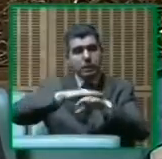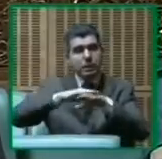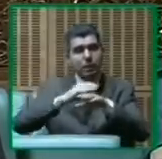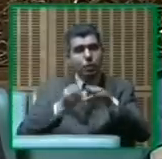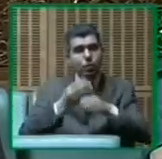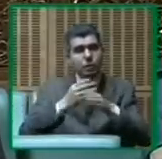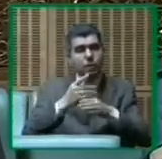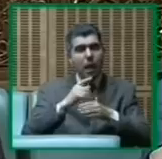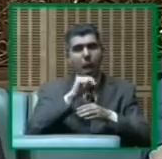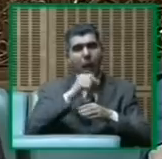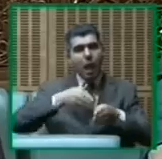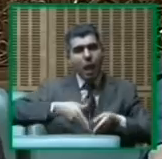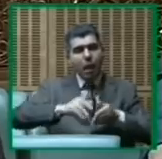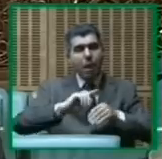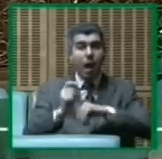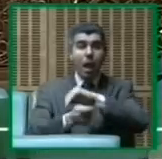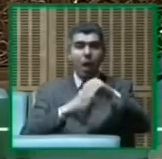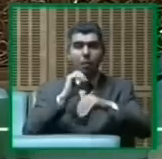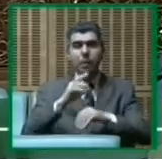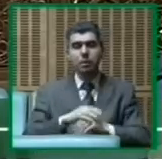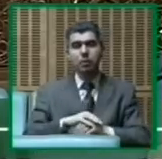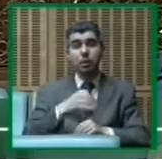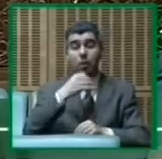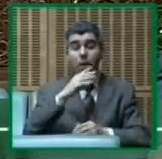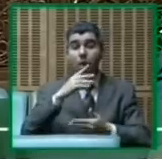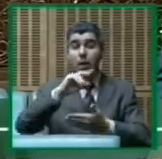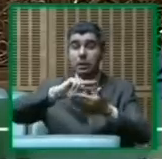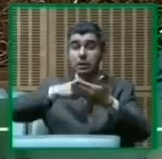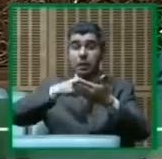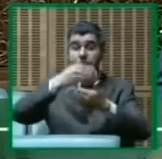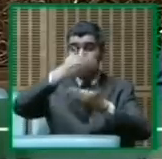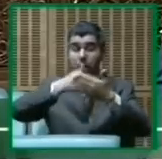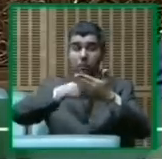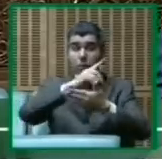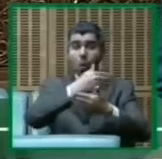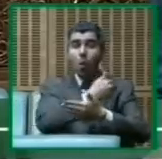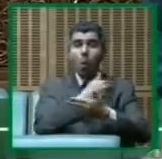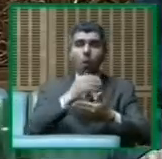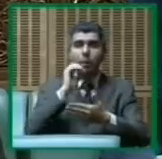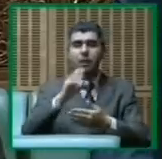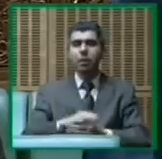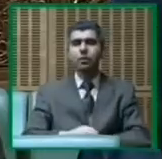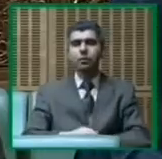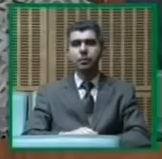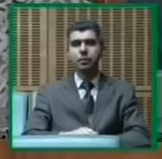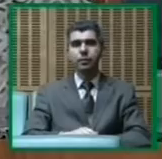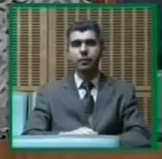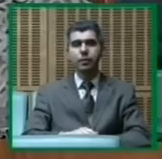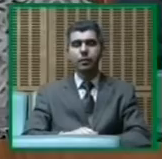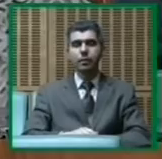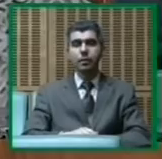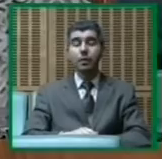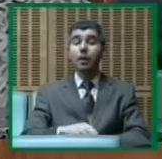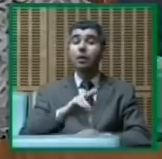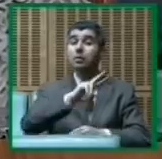العالم القروي بالماء الصالح للشرب، وخصوصا الاتفاقيات الملزمة للحكومة؟ شكرا. شكرا، كلمة لكم السيدة